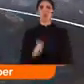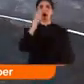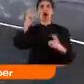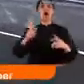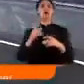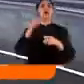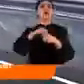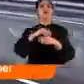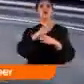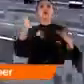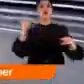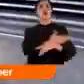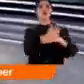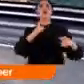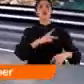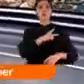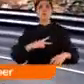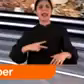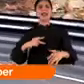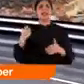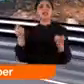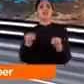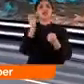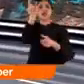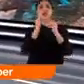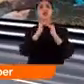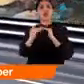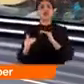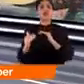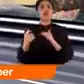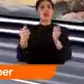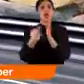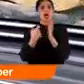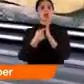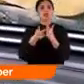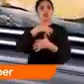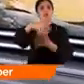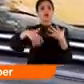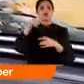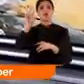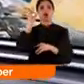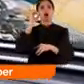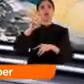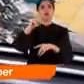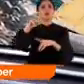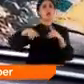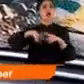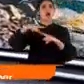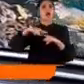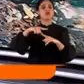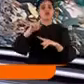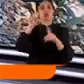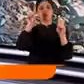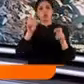Ankara'da Büyükşehir Belediyesi çalışanlarının adının karıştığı bir define avcılığı skandalını ekrana taşıyacağız şimdi. İddiaya göre 3